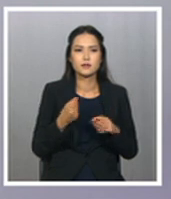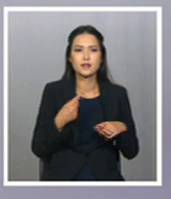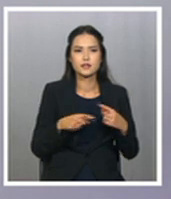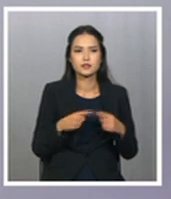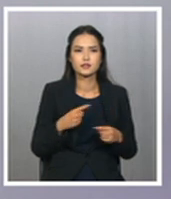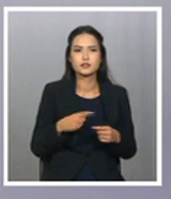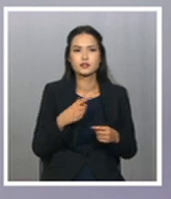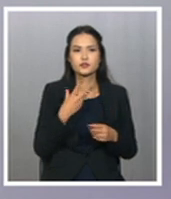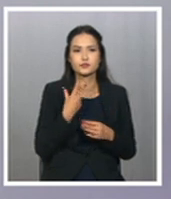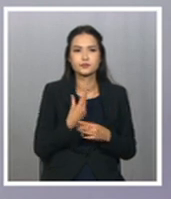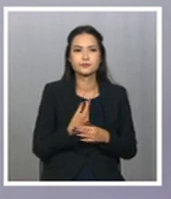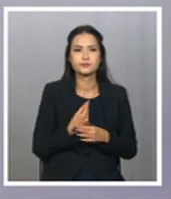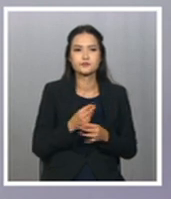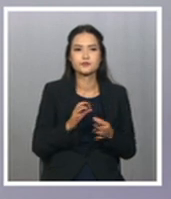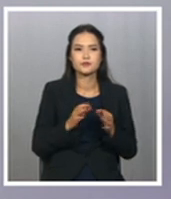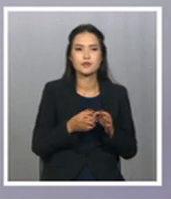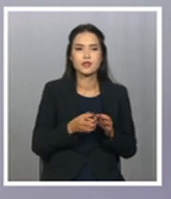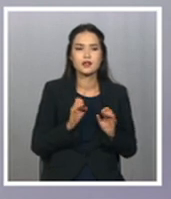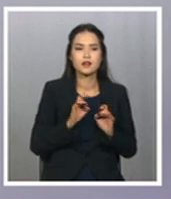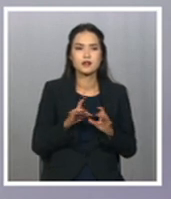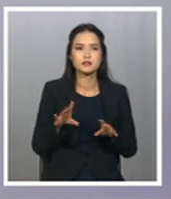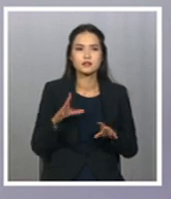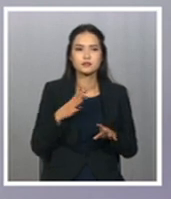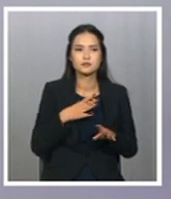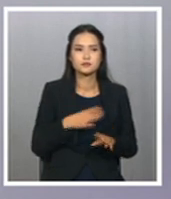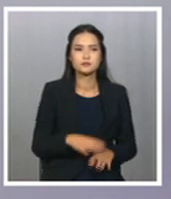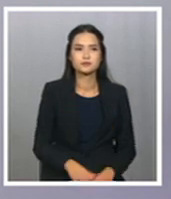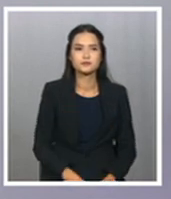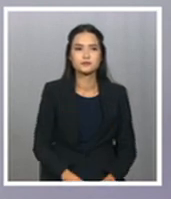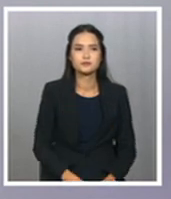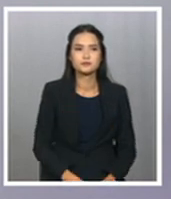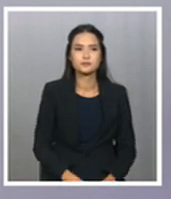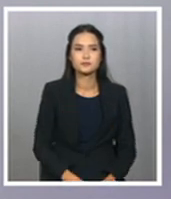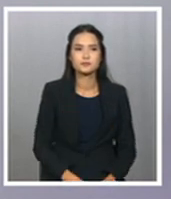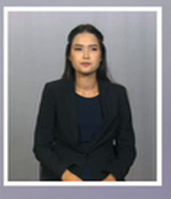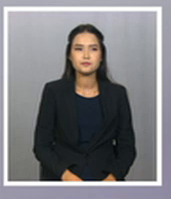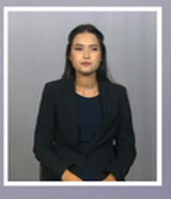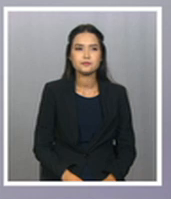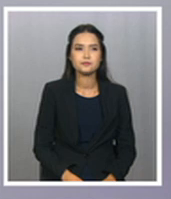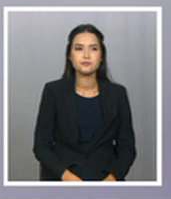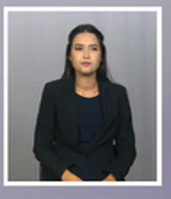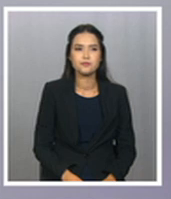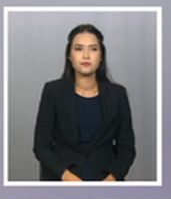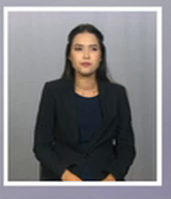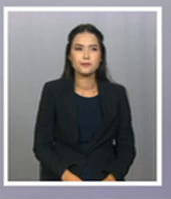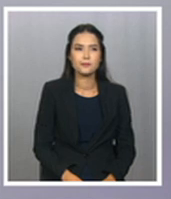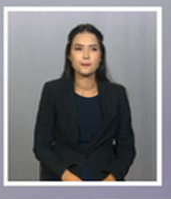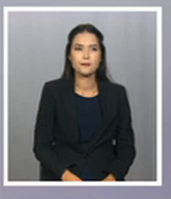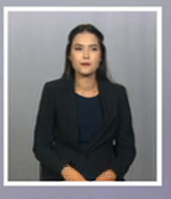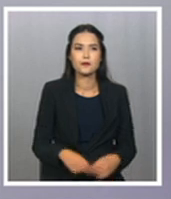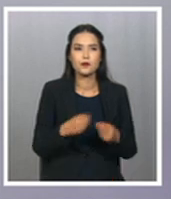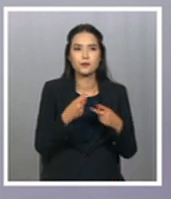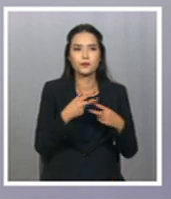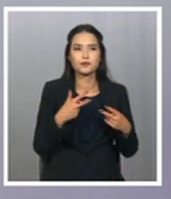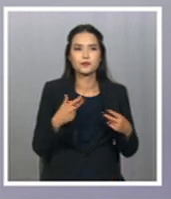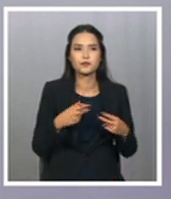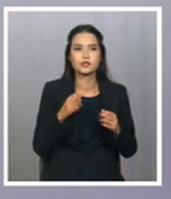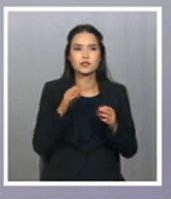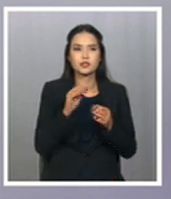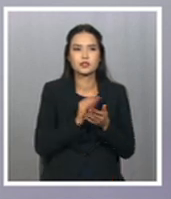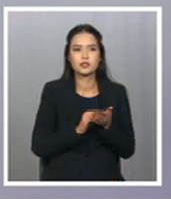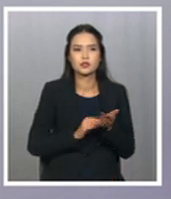сүйінішін тереңінен ашып көрсетеді. Ендіше, тапсырма, үзінді келтіре